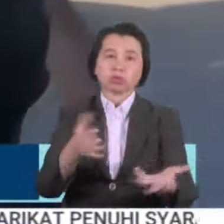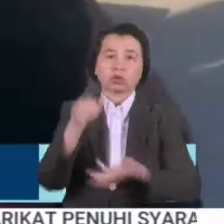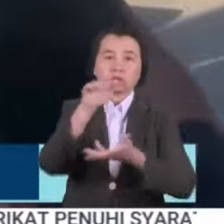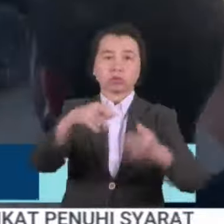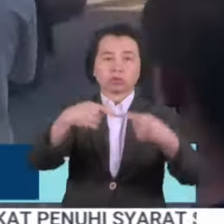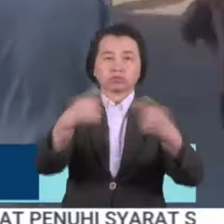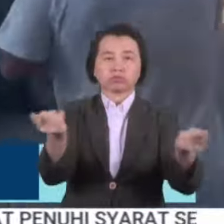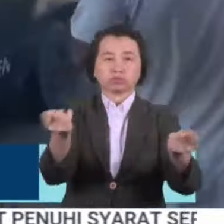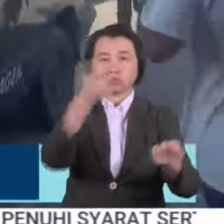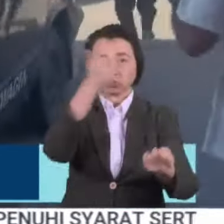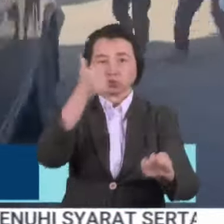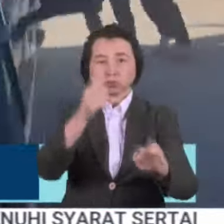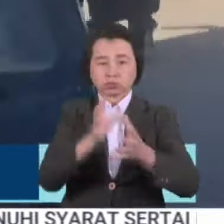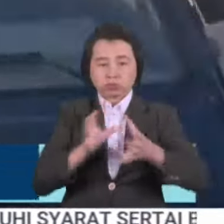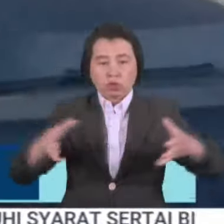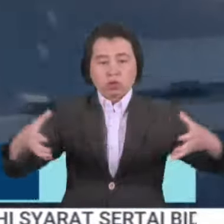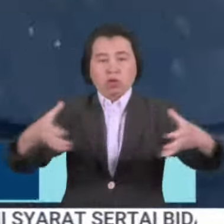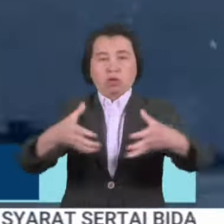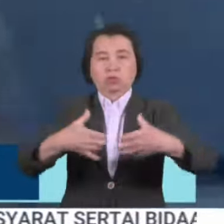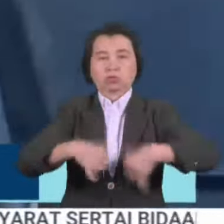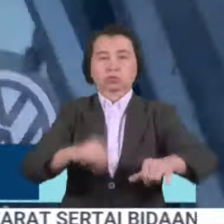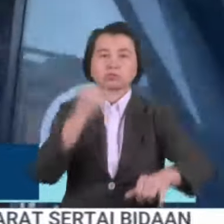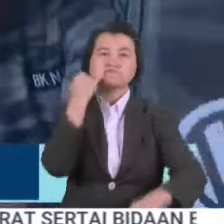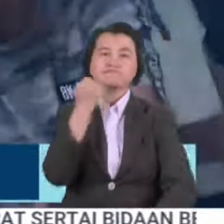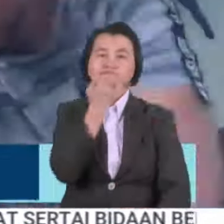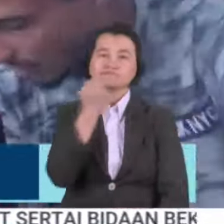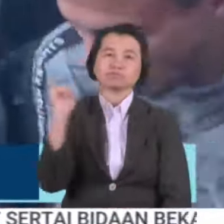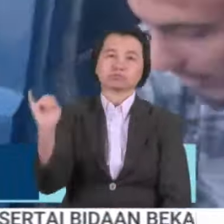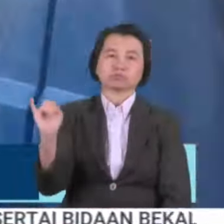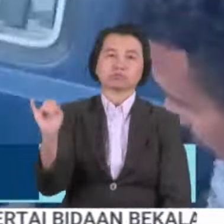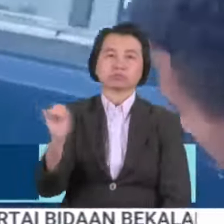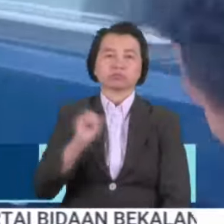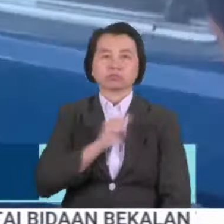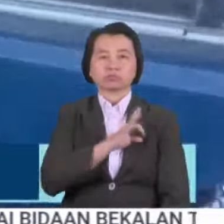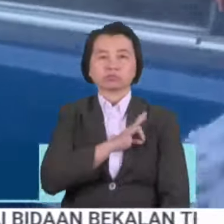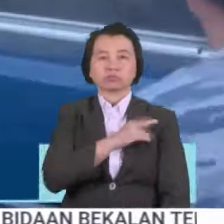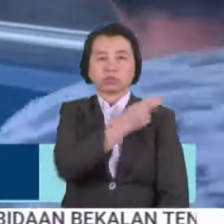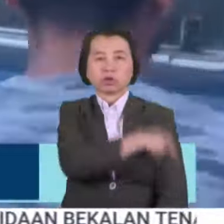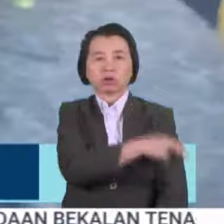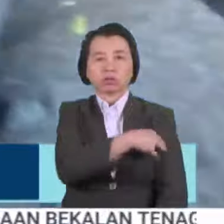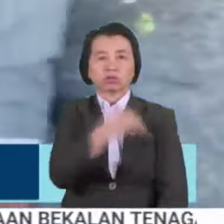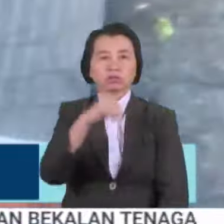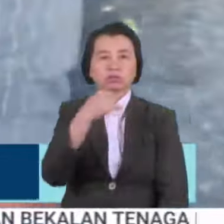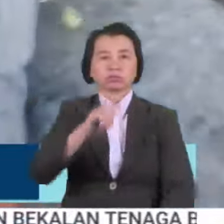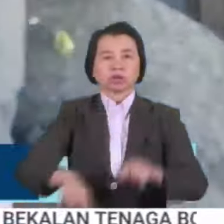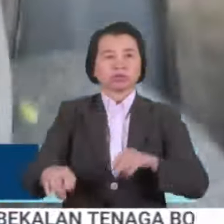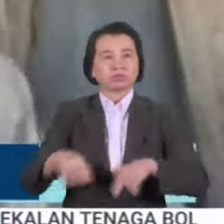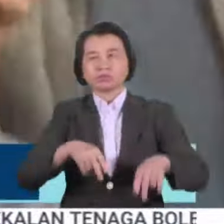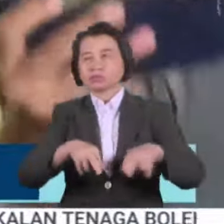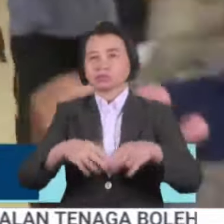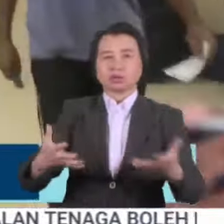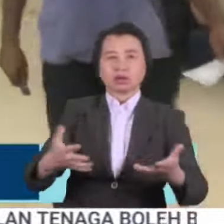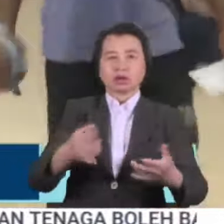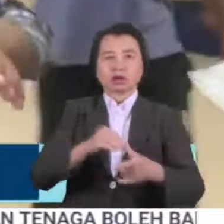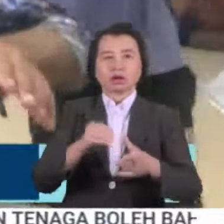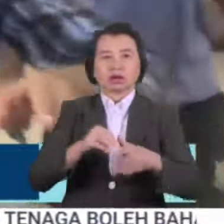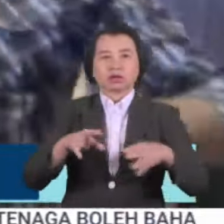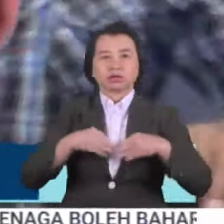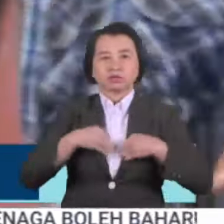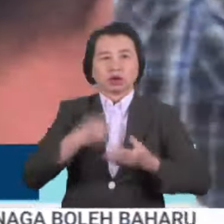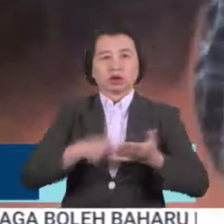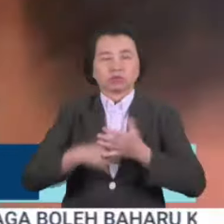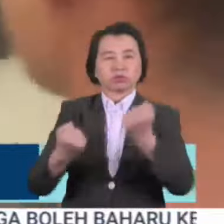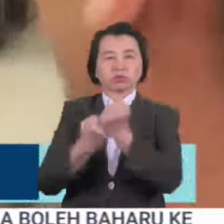Bekalan terputus akibat pengepungan berterusan rejim Israel. Kakitangan hospital juga tidak dapat bergerak mahupun terima